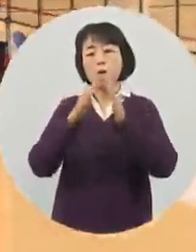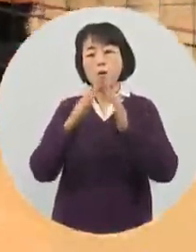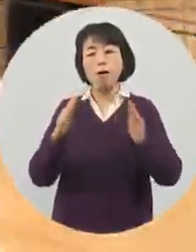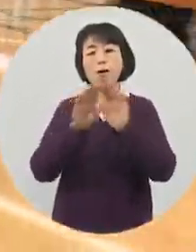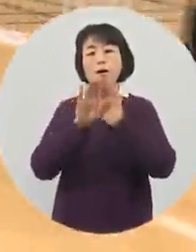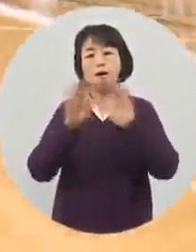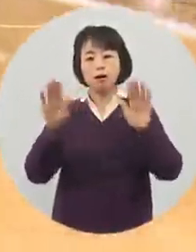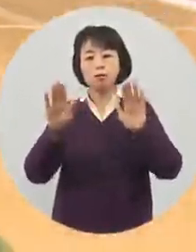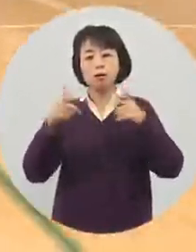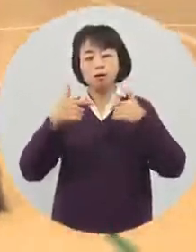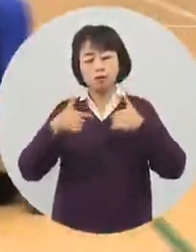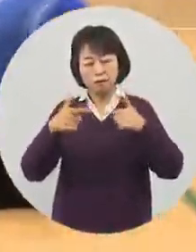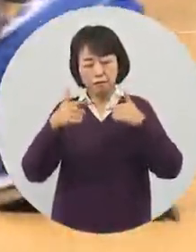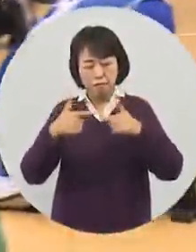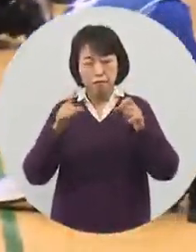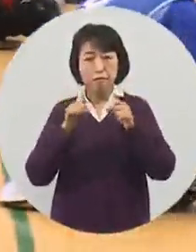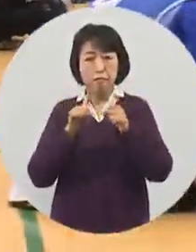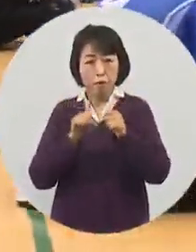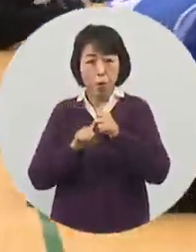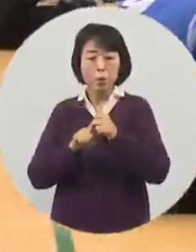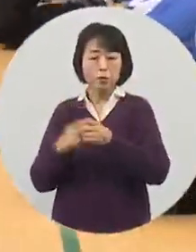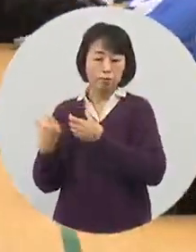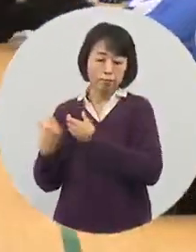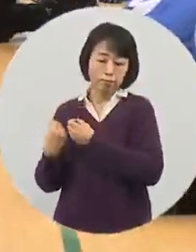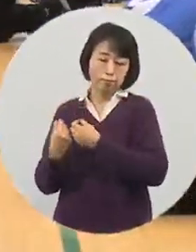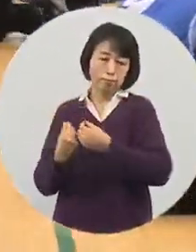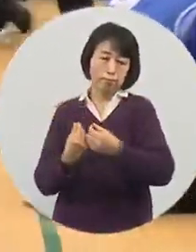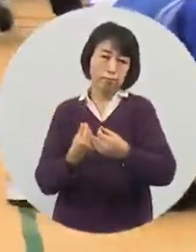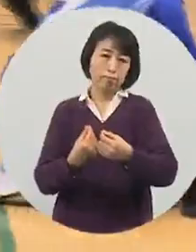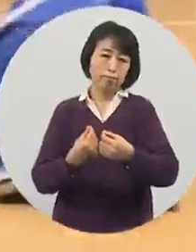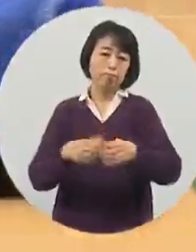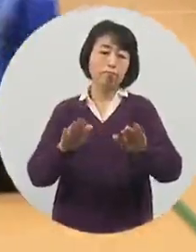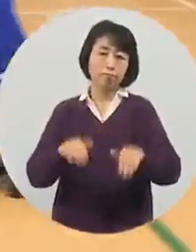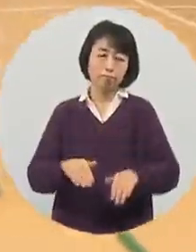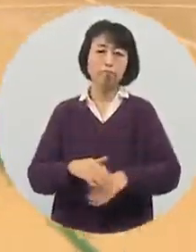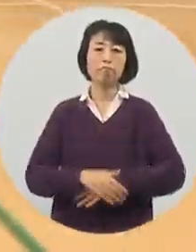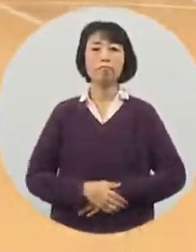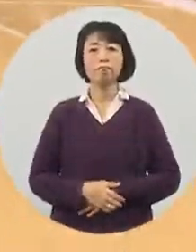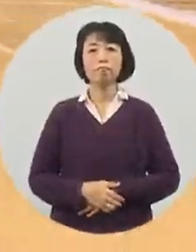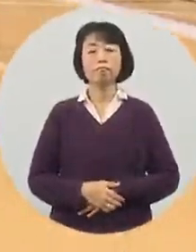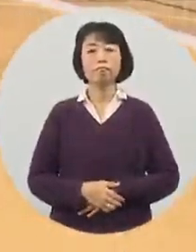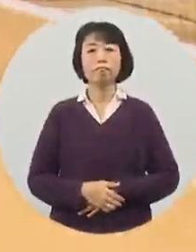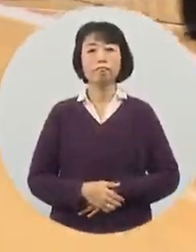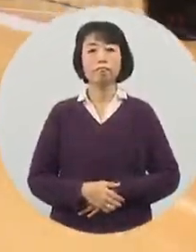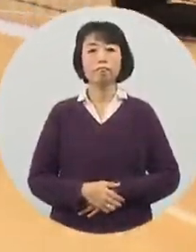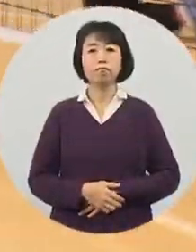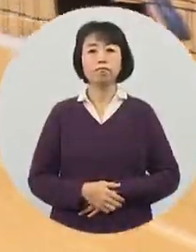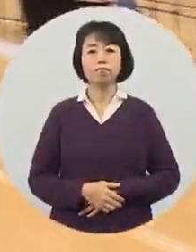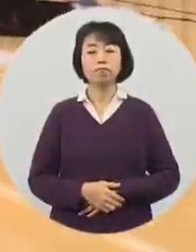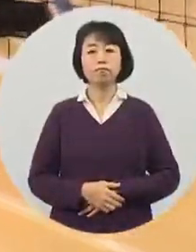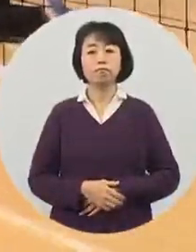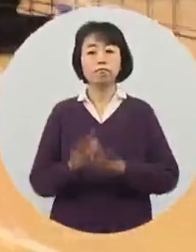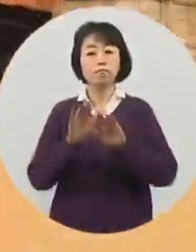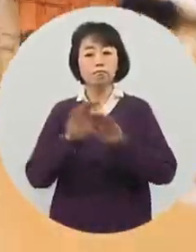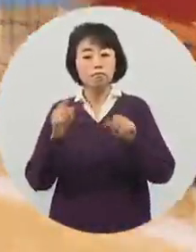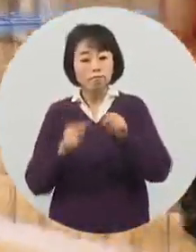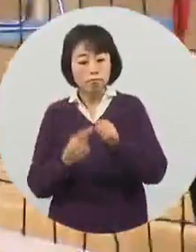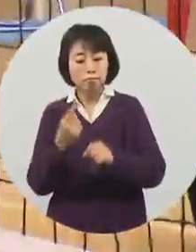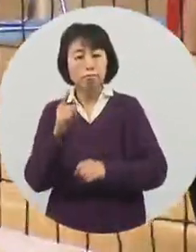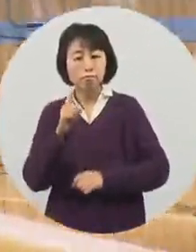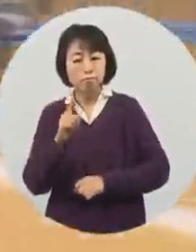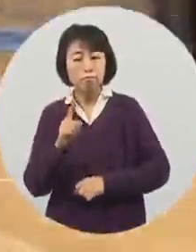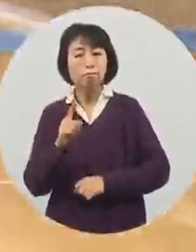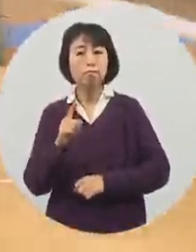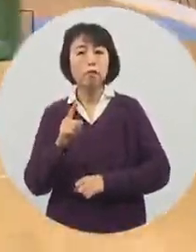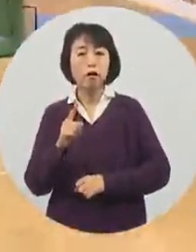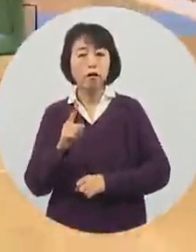毎年、開催しているというような状況になりますね。 じゃあこう開催のきっかけとしてはやはり